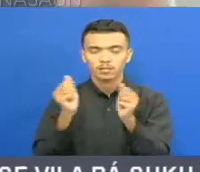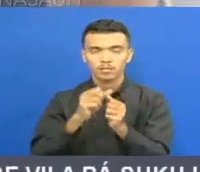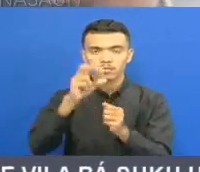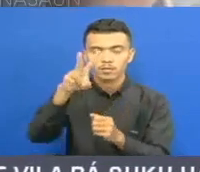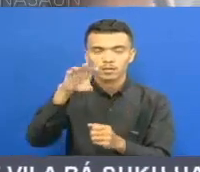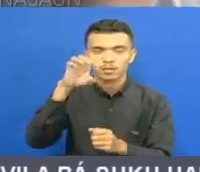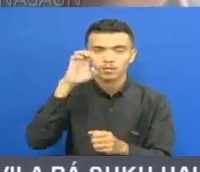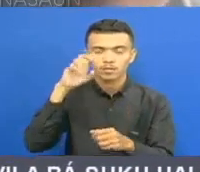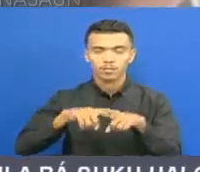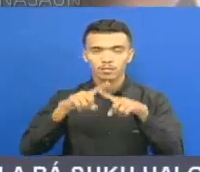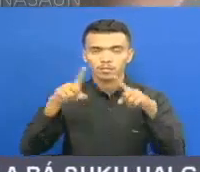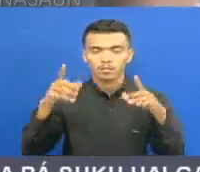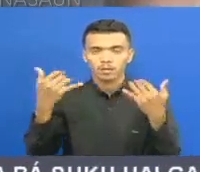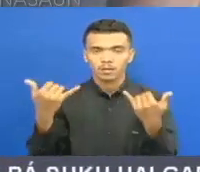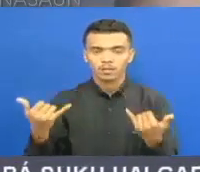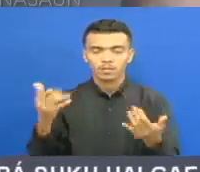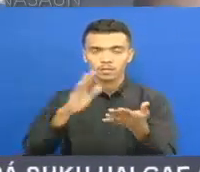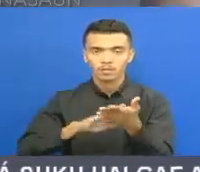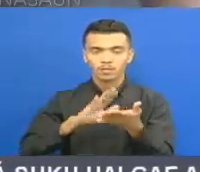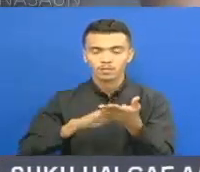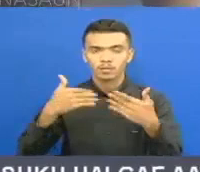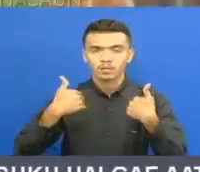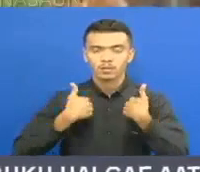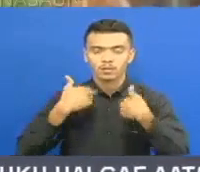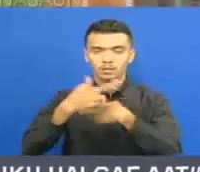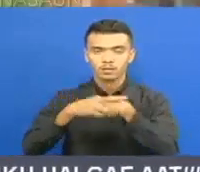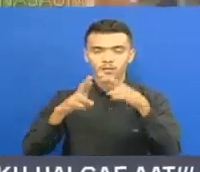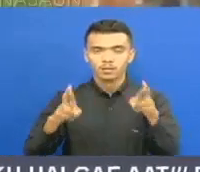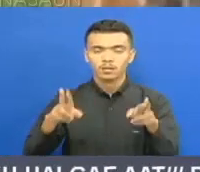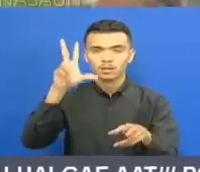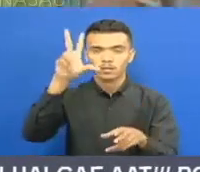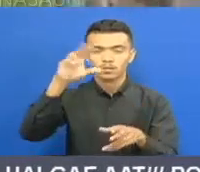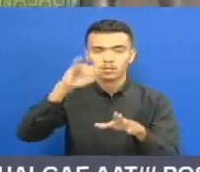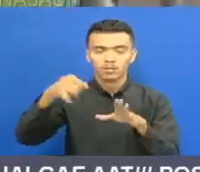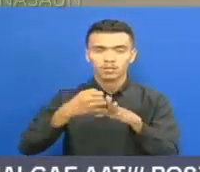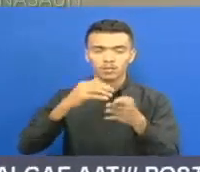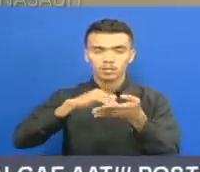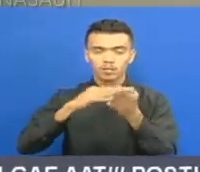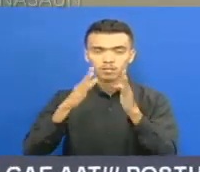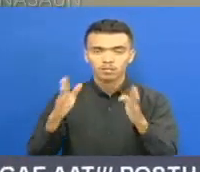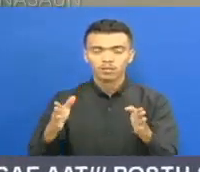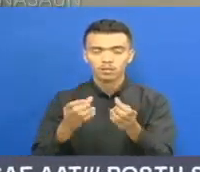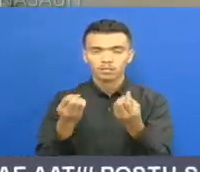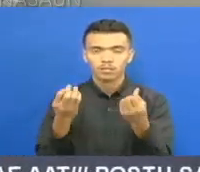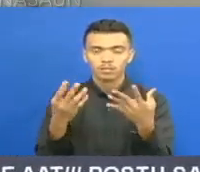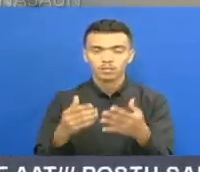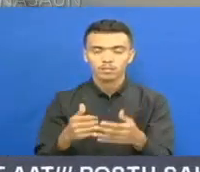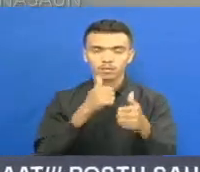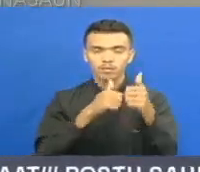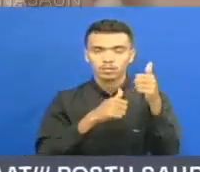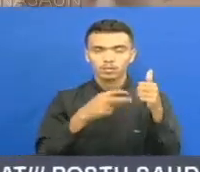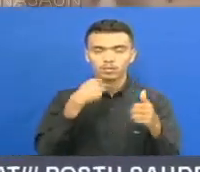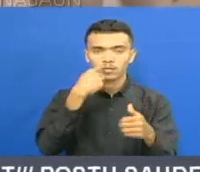resing. Mai be orasne, eskola irane, iade salatolu hodi akumula esturante, nebe ho numeru bot. Tui Rogeru